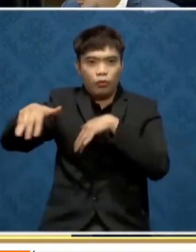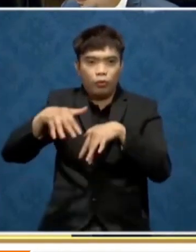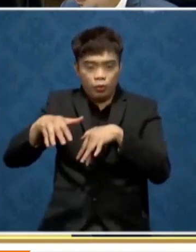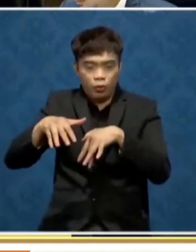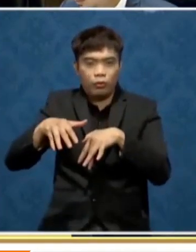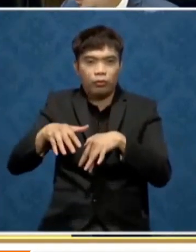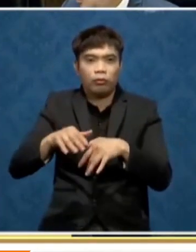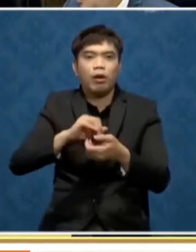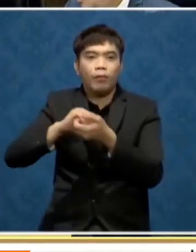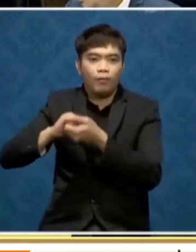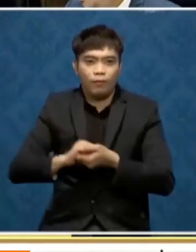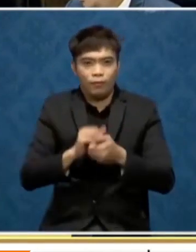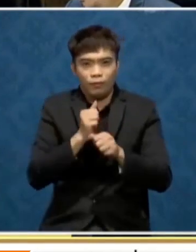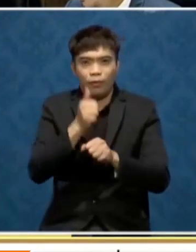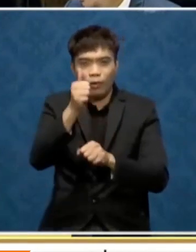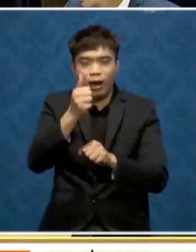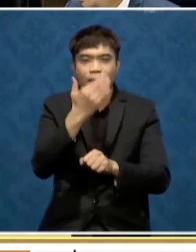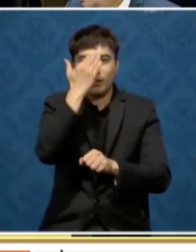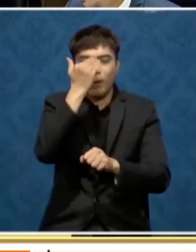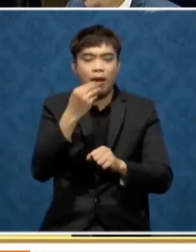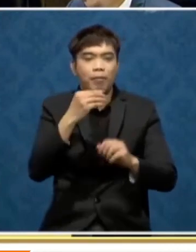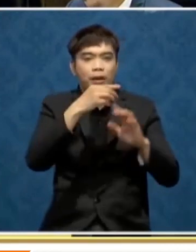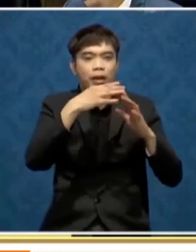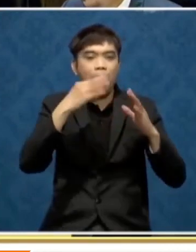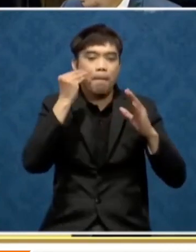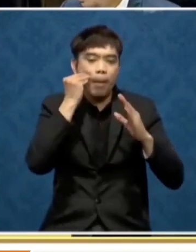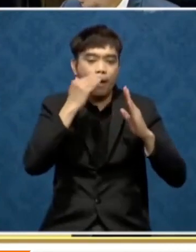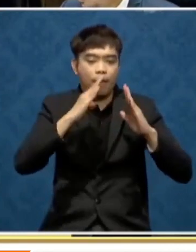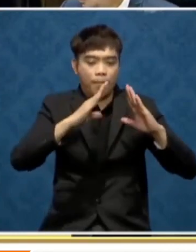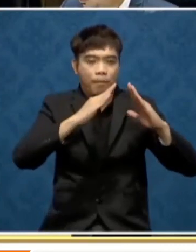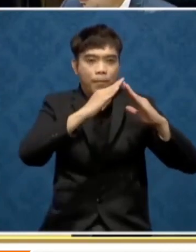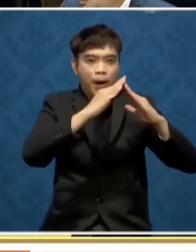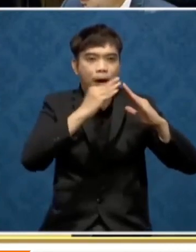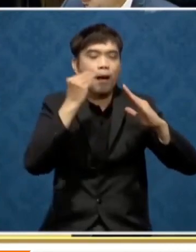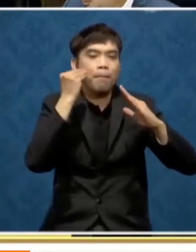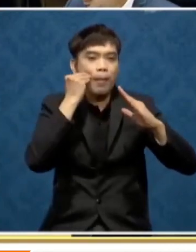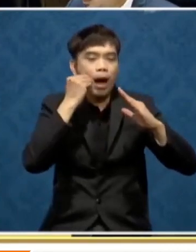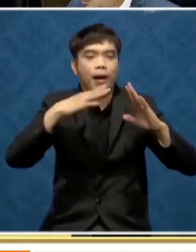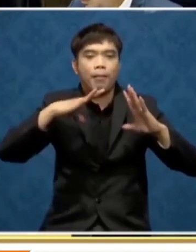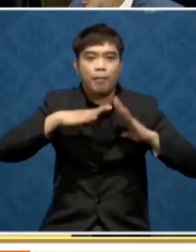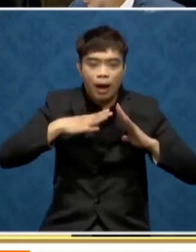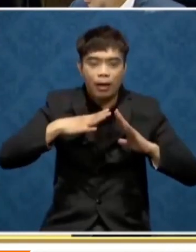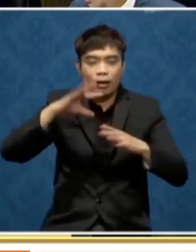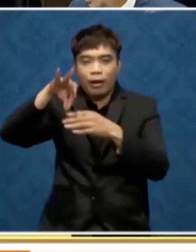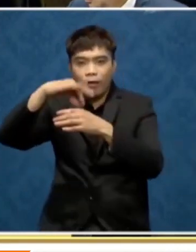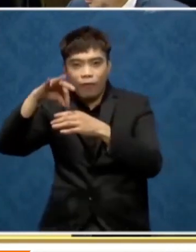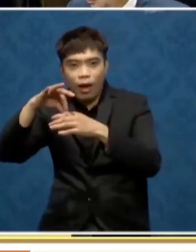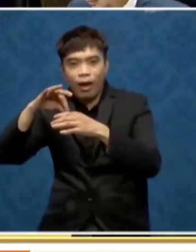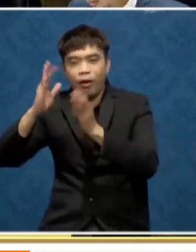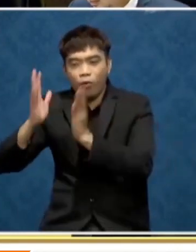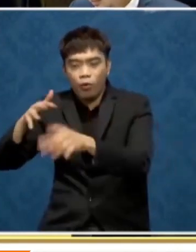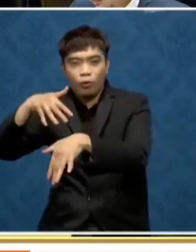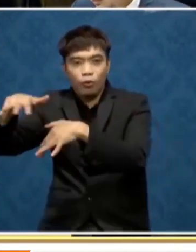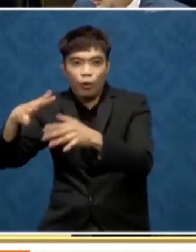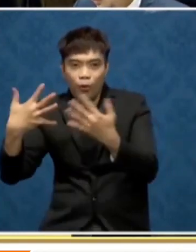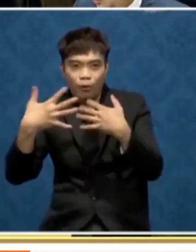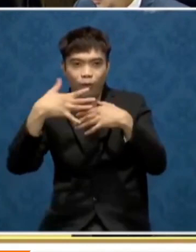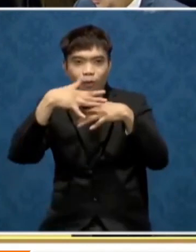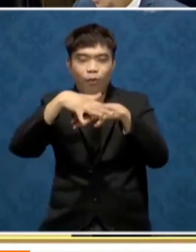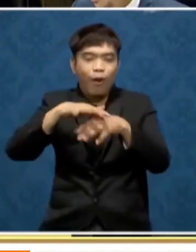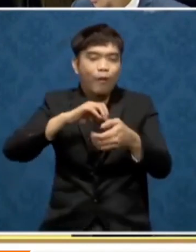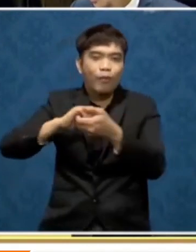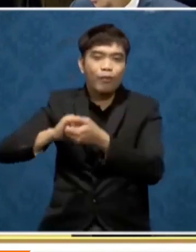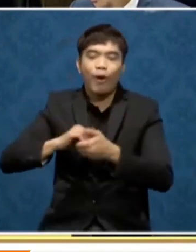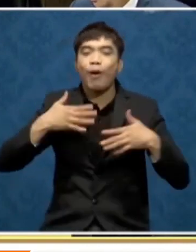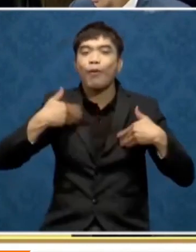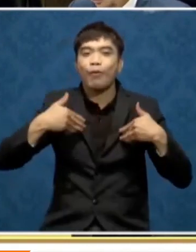ร้างงานนะครับเพราะการมีรีสอร์ทร้านอาหารหรือร้านกาแฟก็ทำให้พี่น้องได้กลับมาอยู่ร่วมกันด้วยการเป็นลูกจ้างหรือแม้แต่เจ้าของกิจการ